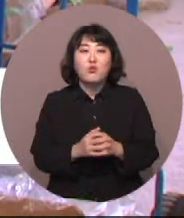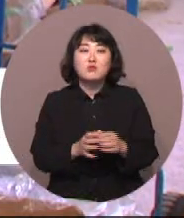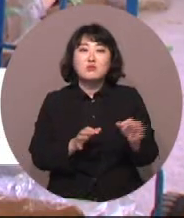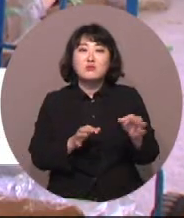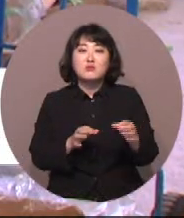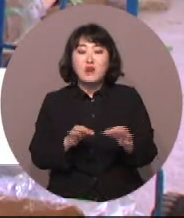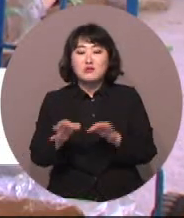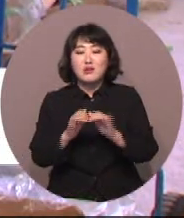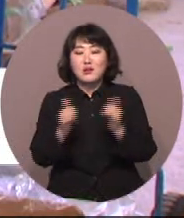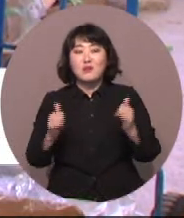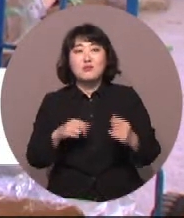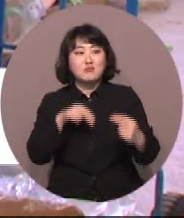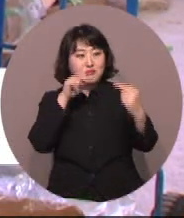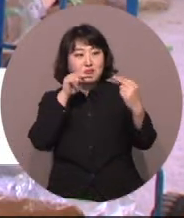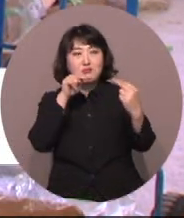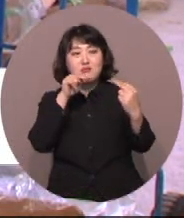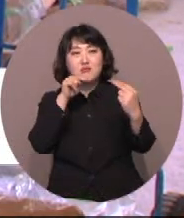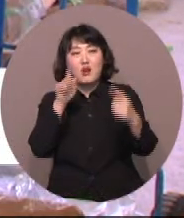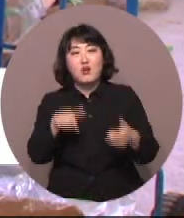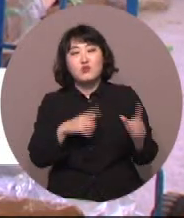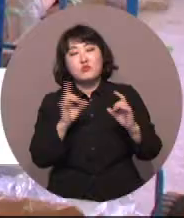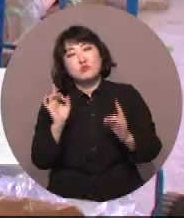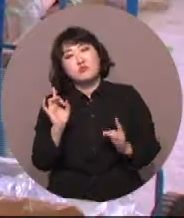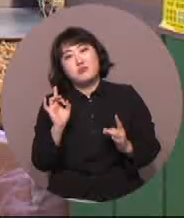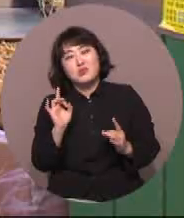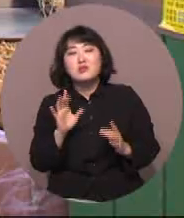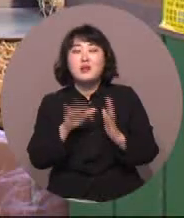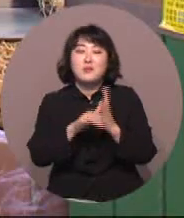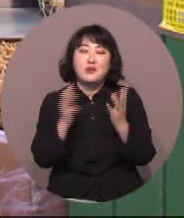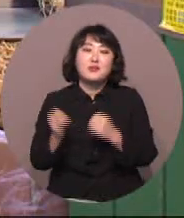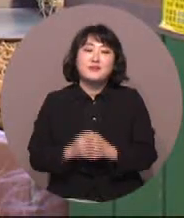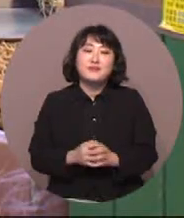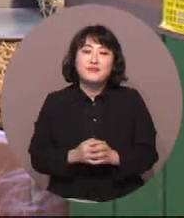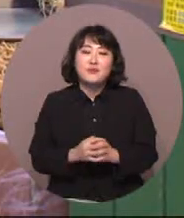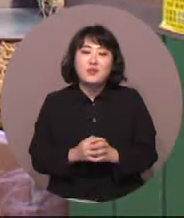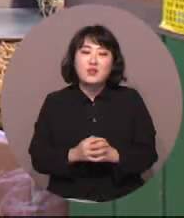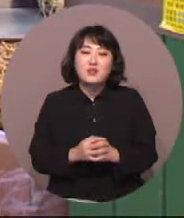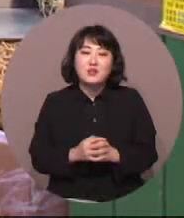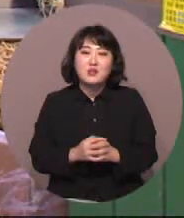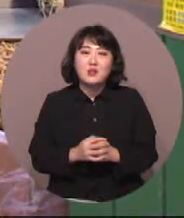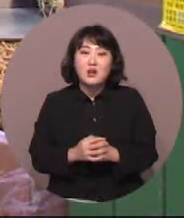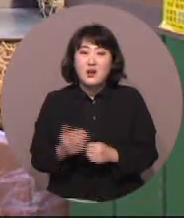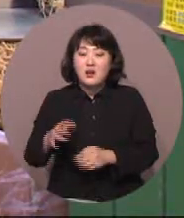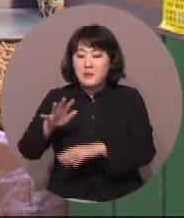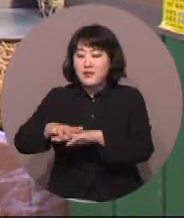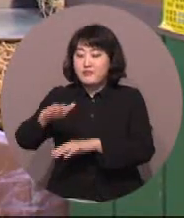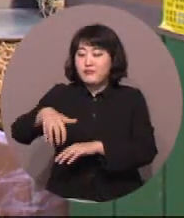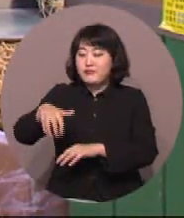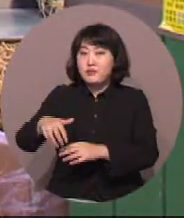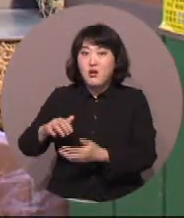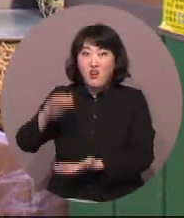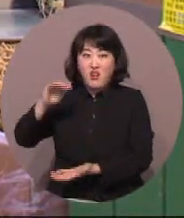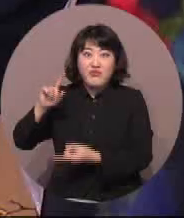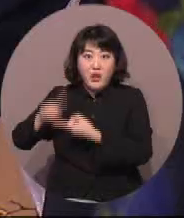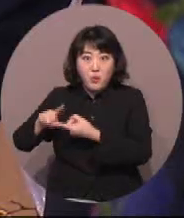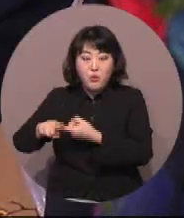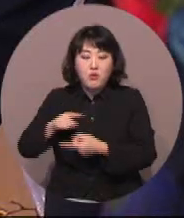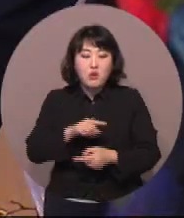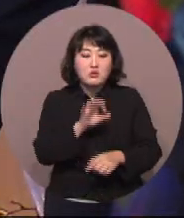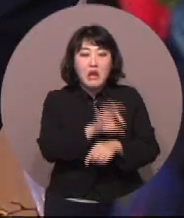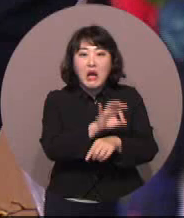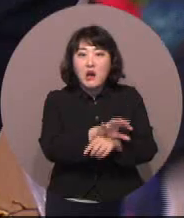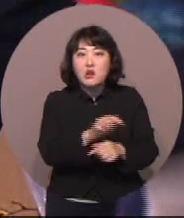이 그냥 얼굴만 마주 보고 있는 정도일 때도 많아요 무엇보다 공급 인정과 비슷한데 소비는 좀처럼 나아지지